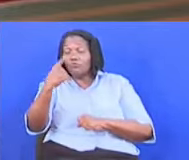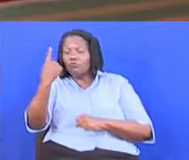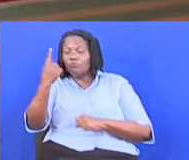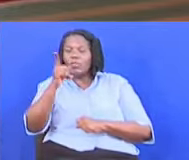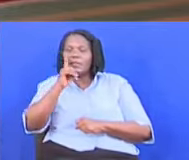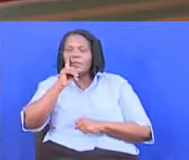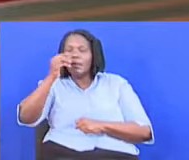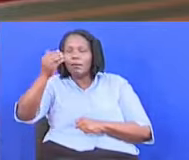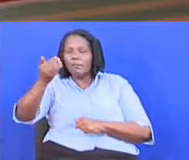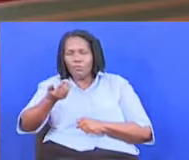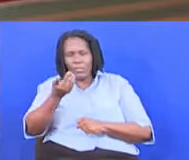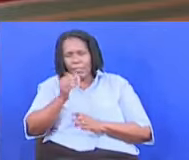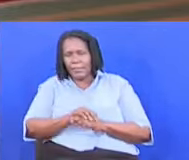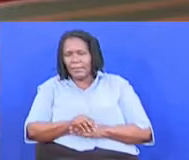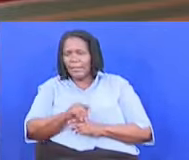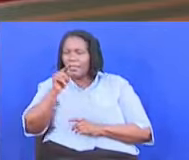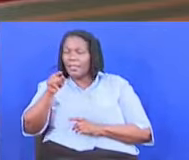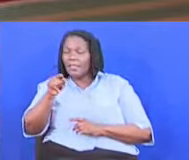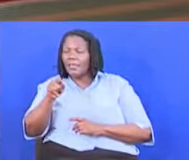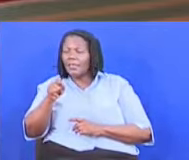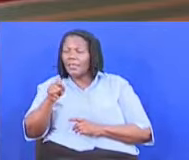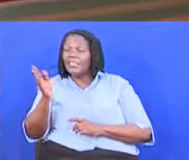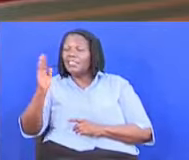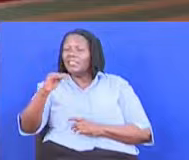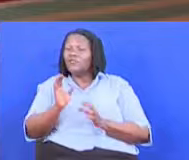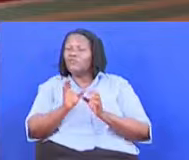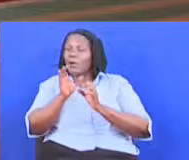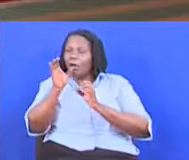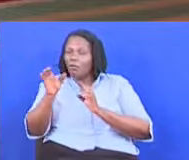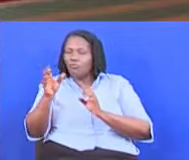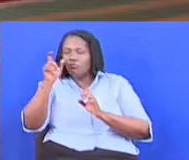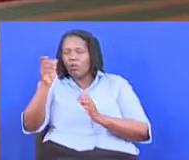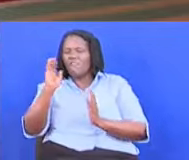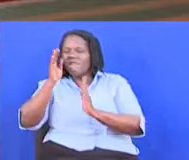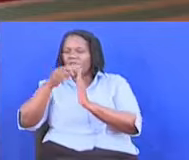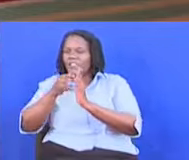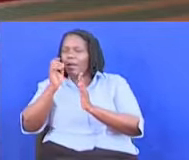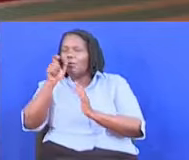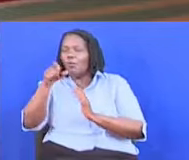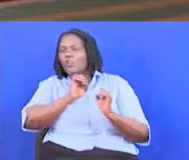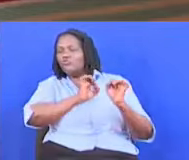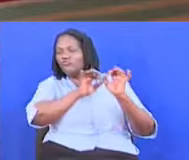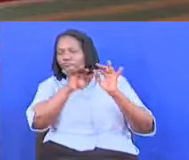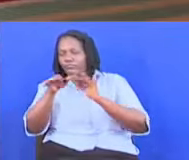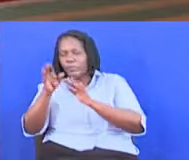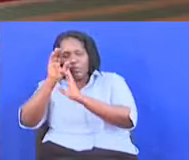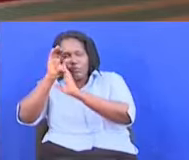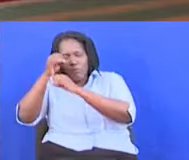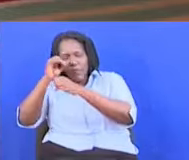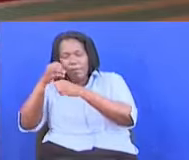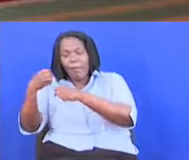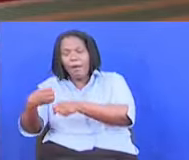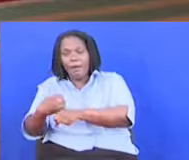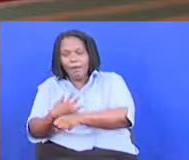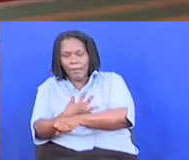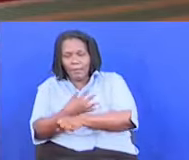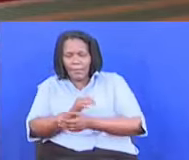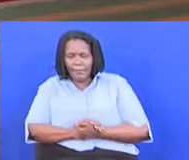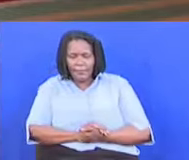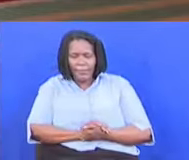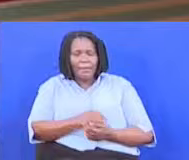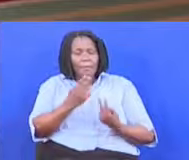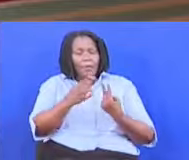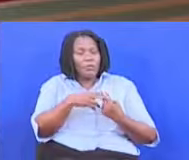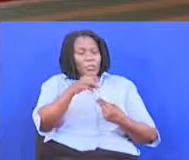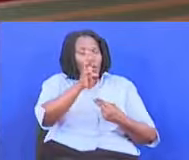kila mwezi, iwe ni siku maalumu ya watu kupima saratani, na madaktari wa wilaya na mikoa wasimamie maelekezo haya